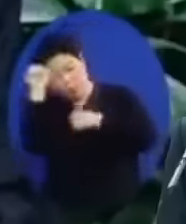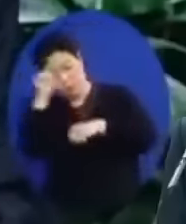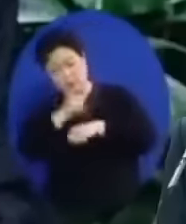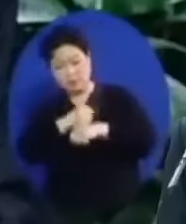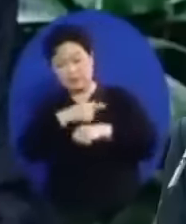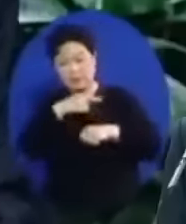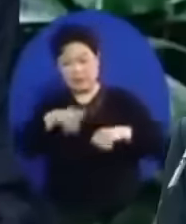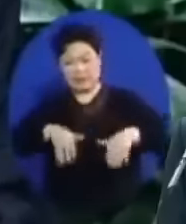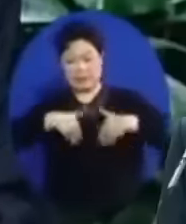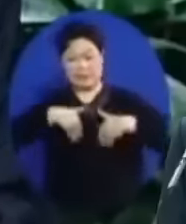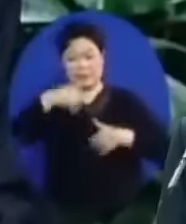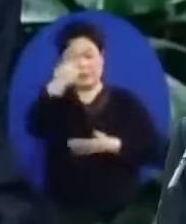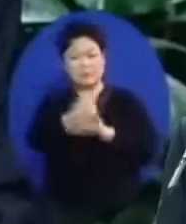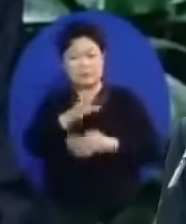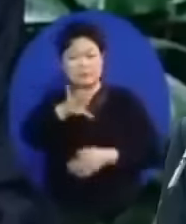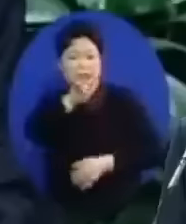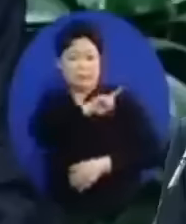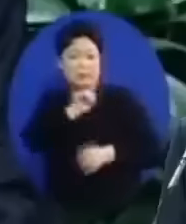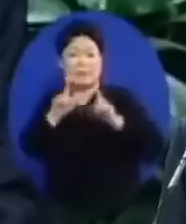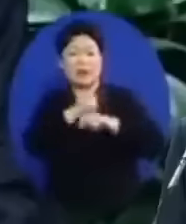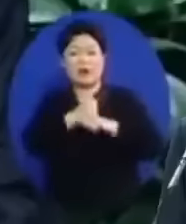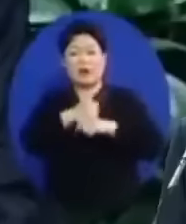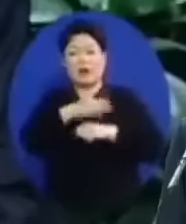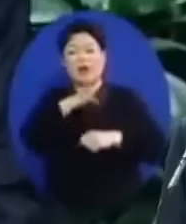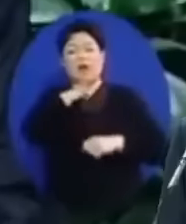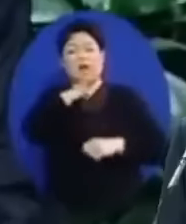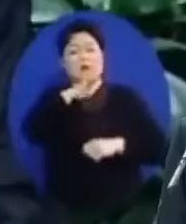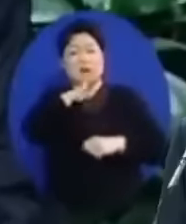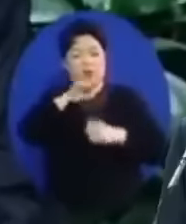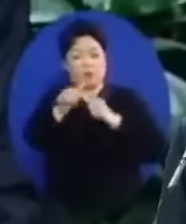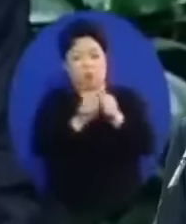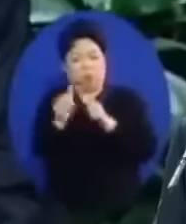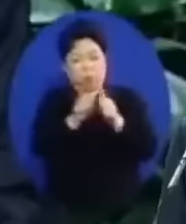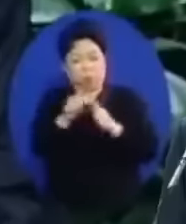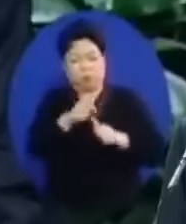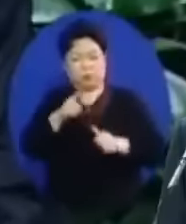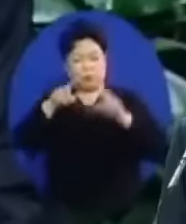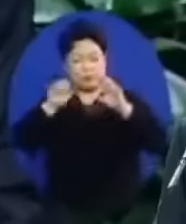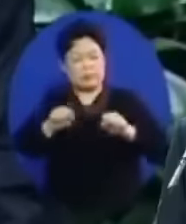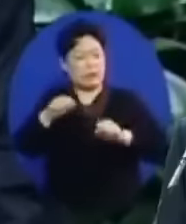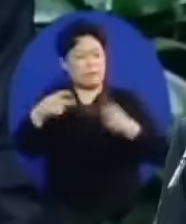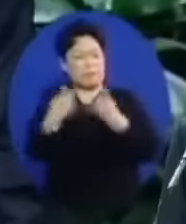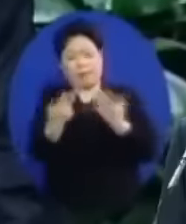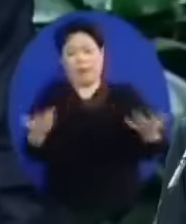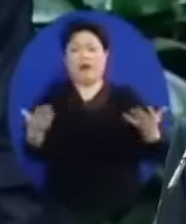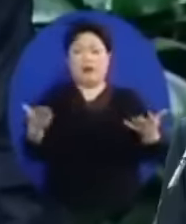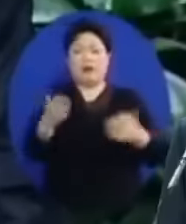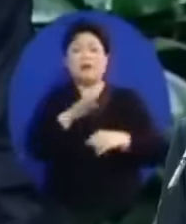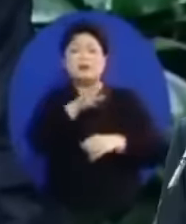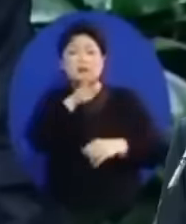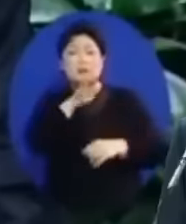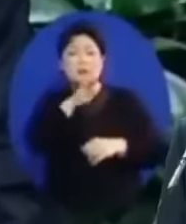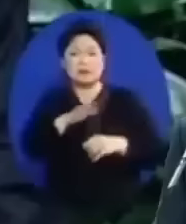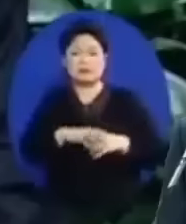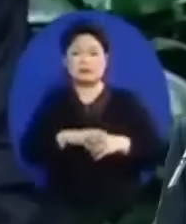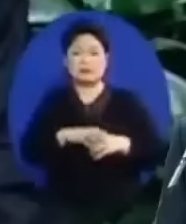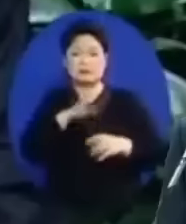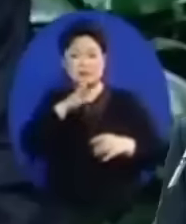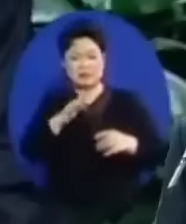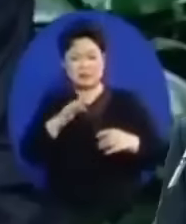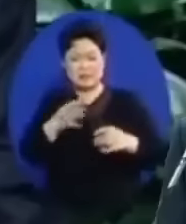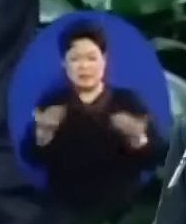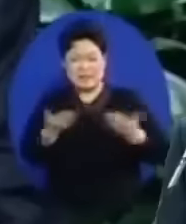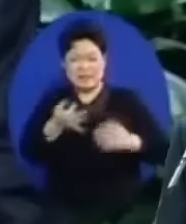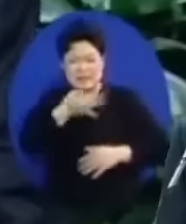우리 남한에 내려와서 제일 먼저 하는 말이 도저히 경쟁에서 살아나갈 수가 없다. 이렇게 악착같이 일을 해야